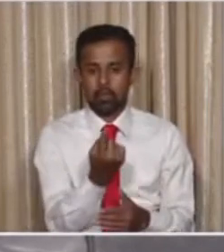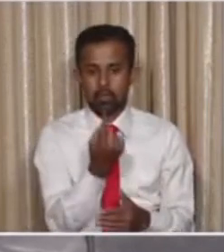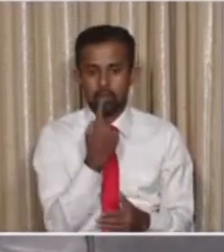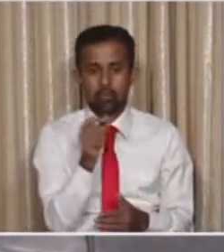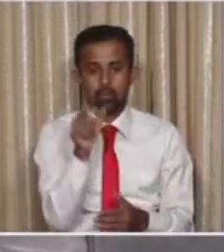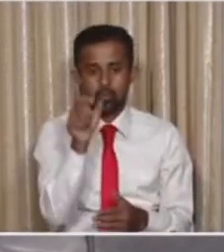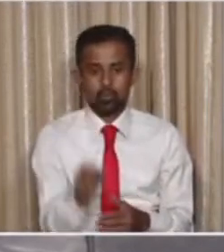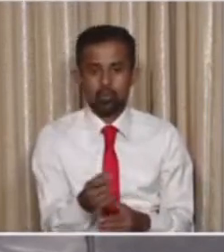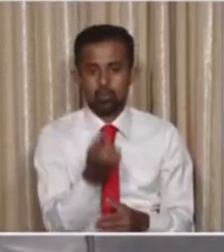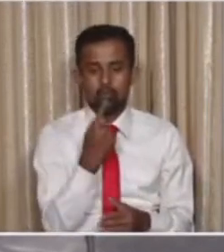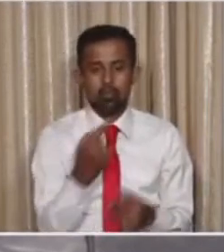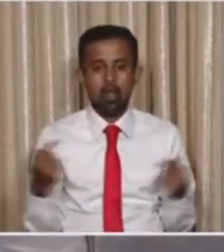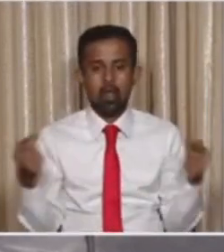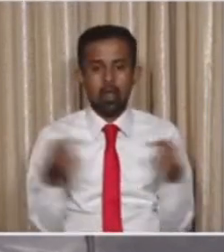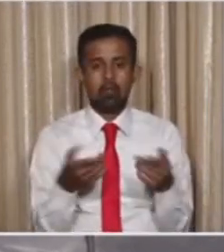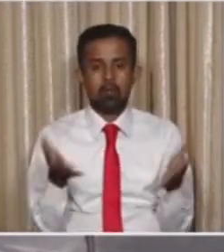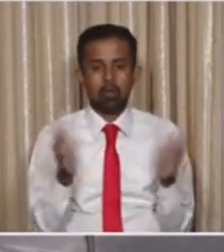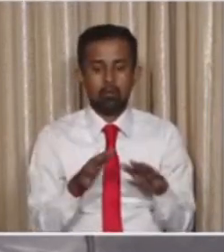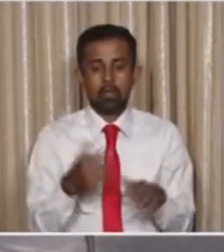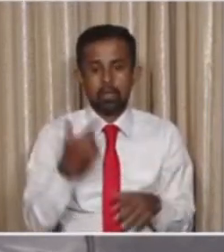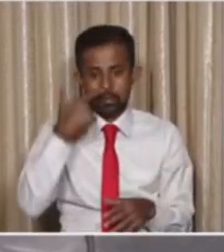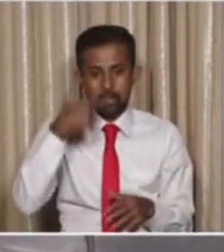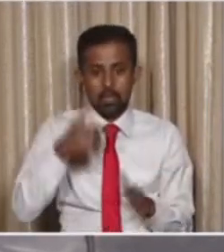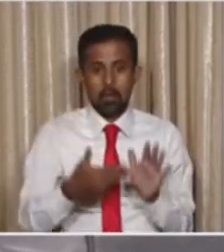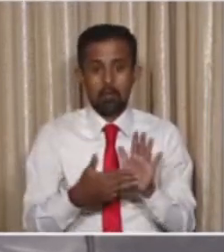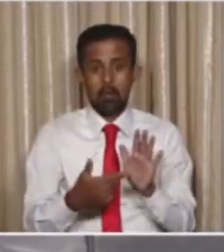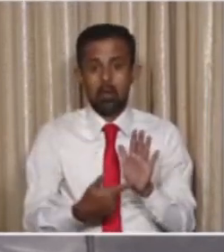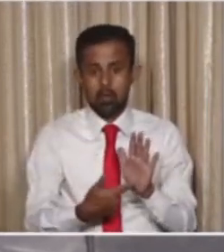එතුමා කියනවා මේ නැව තෙල් මෙට්‍රික් ටන්